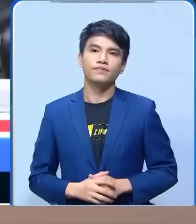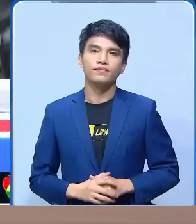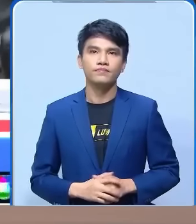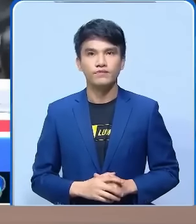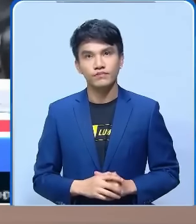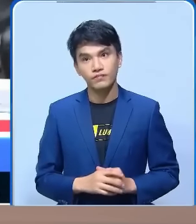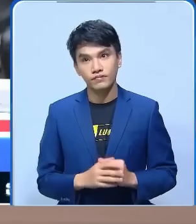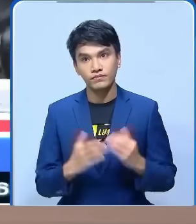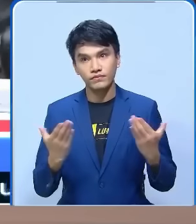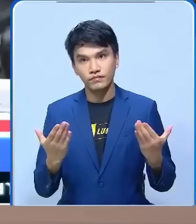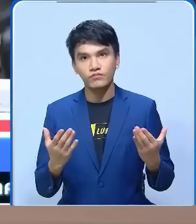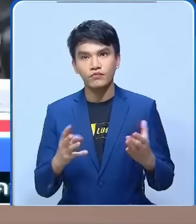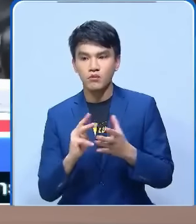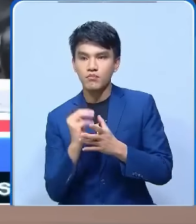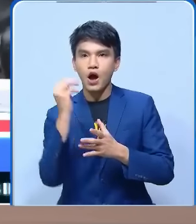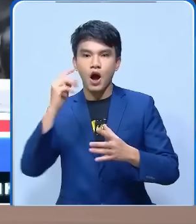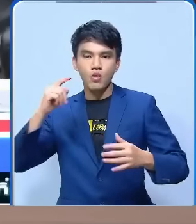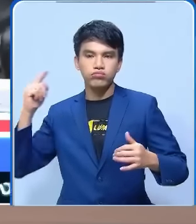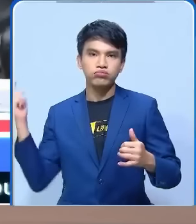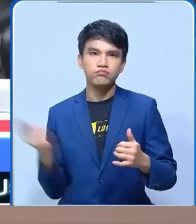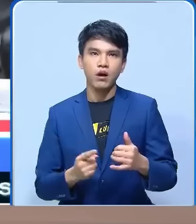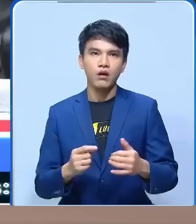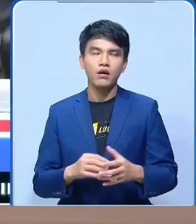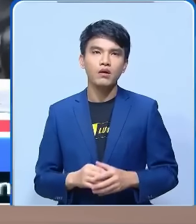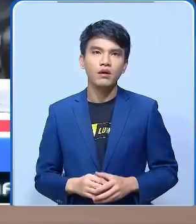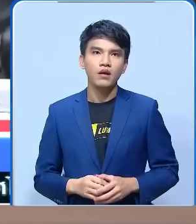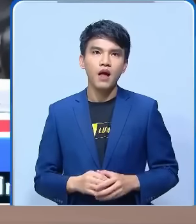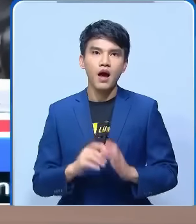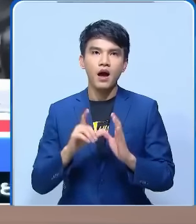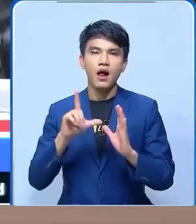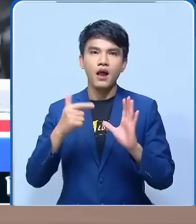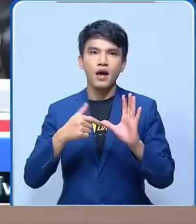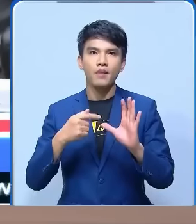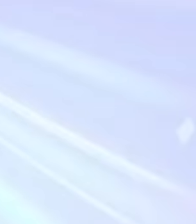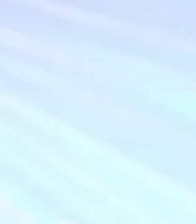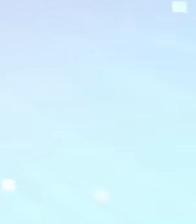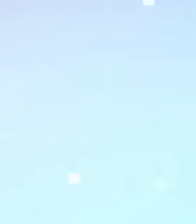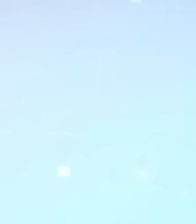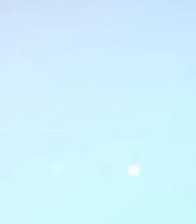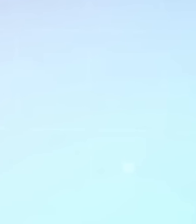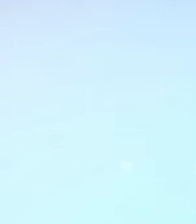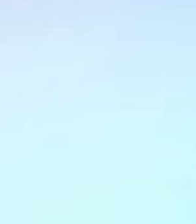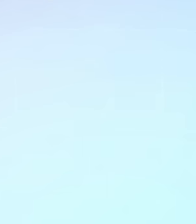เนี่ยไม่พอง ค่ะ โอ้ อันนี้เหตุการณ์นี้เกิดขึ้นที่ลำลูกกาจังหวัดปทุมธานี